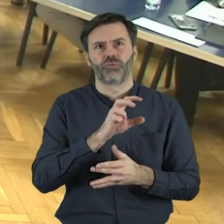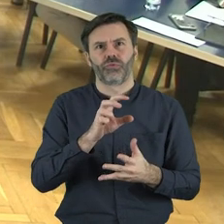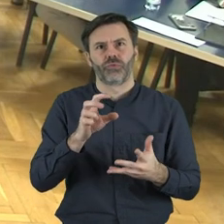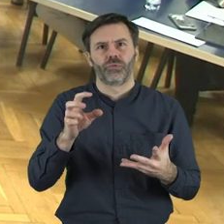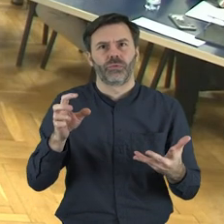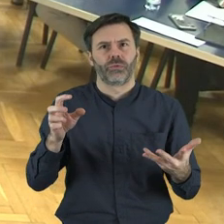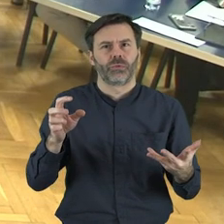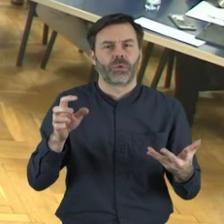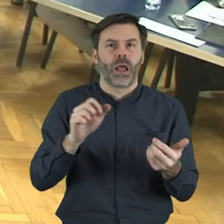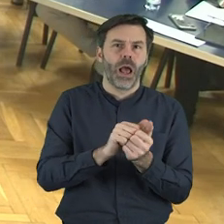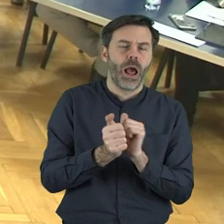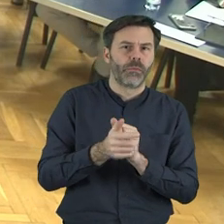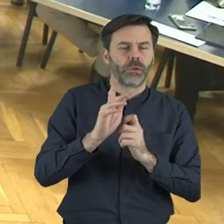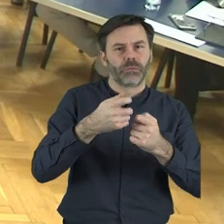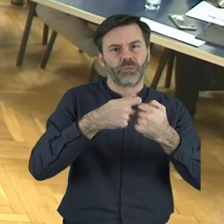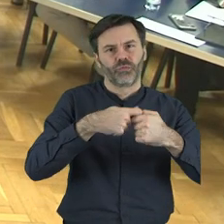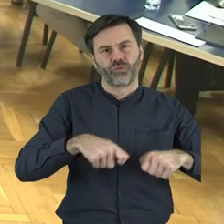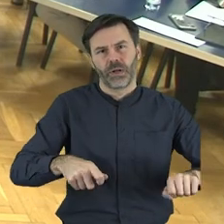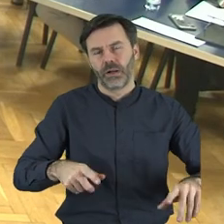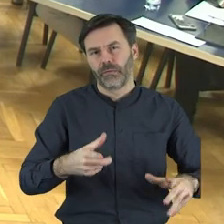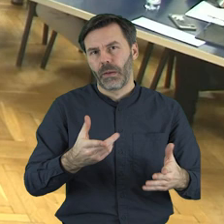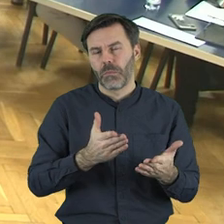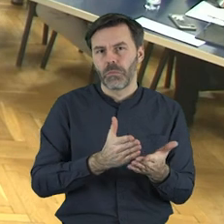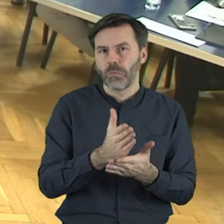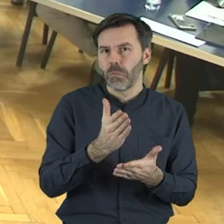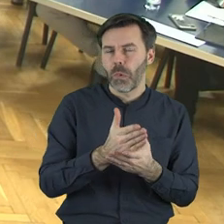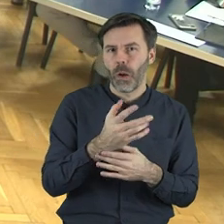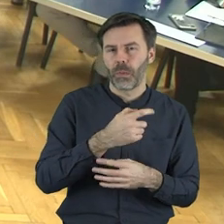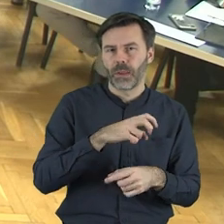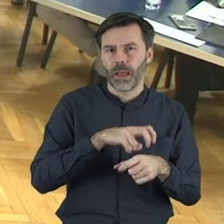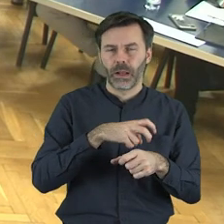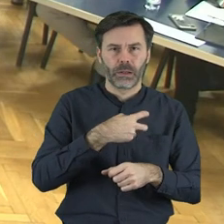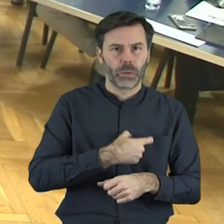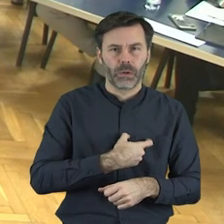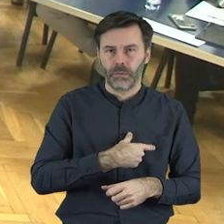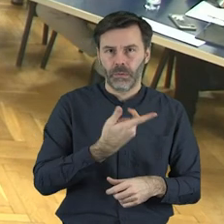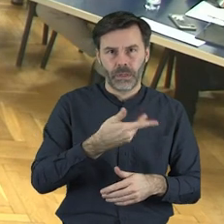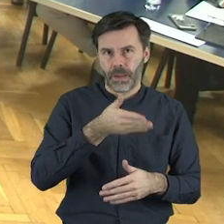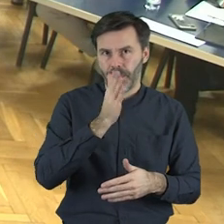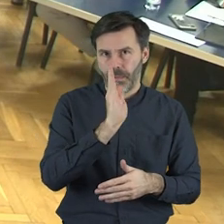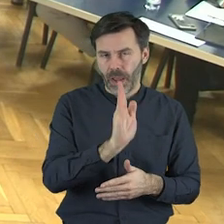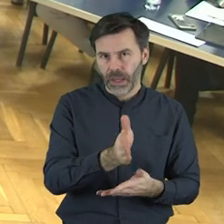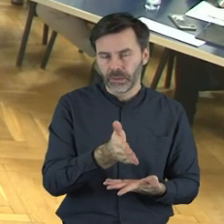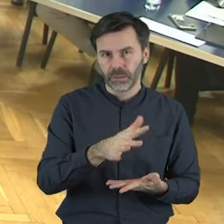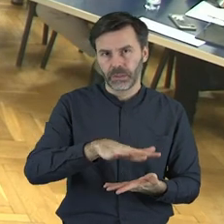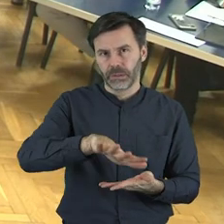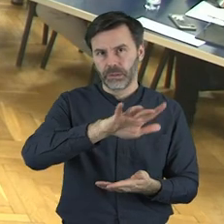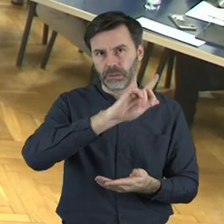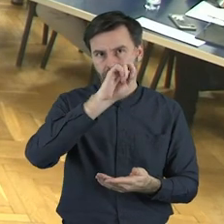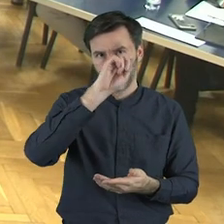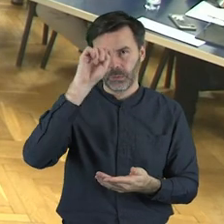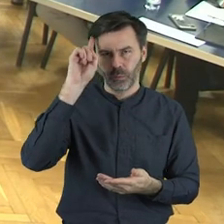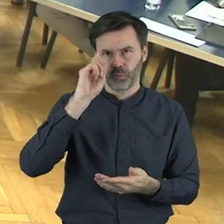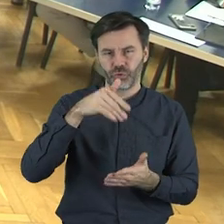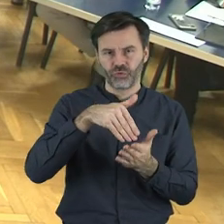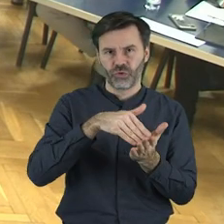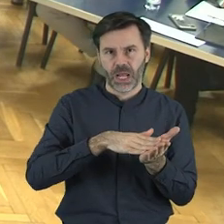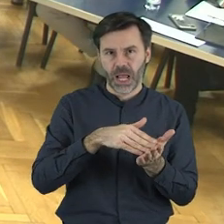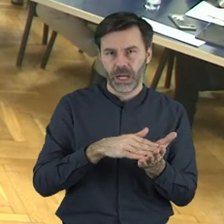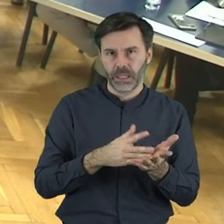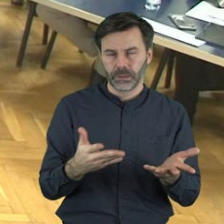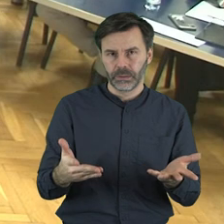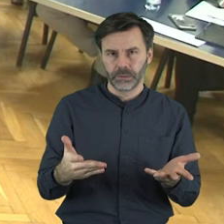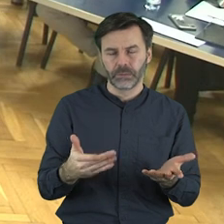świadczeń dla mieszkańców Sieradza i sąsiednich 5 powiatów.